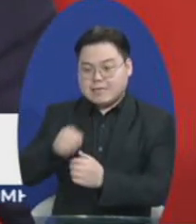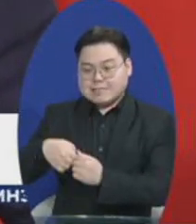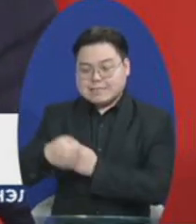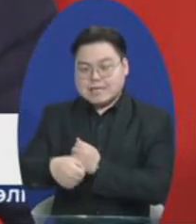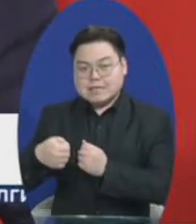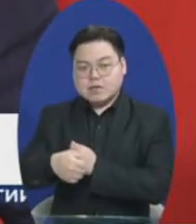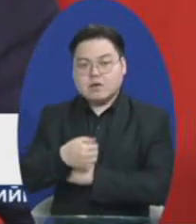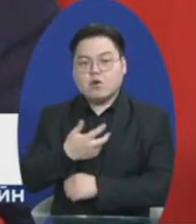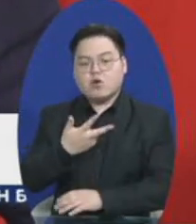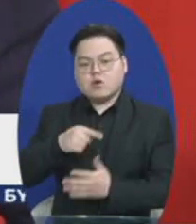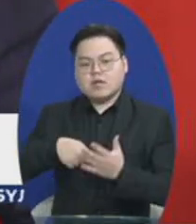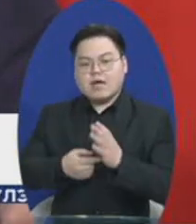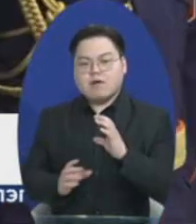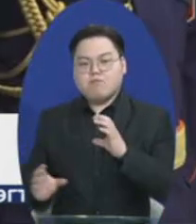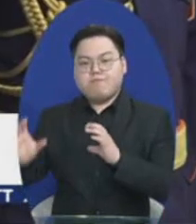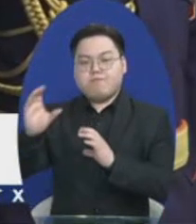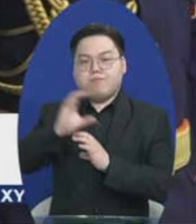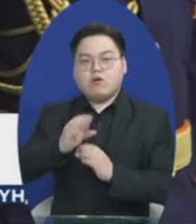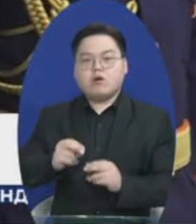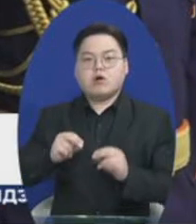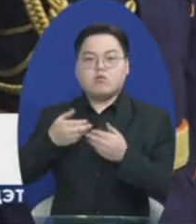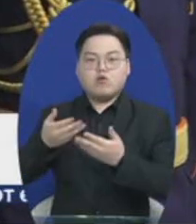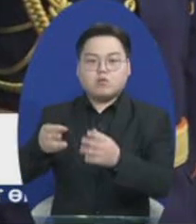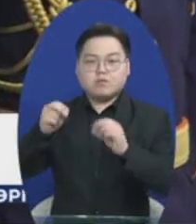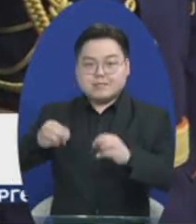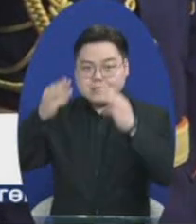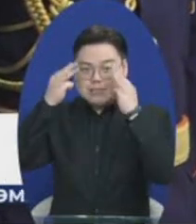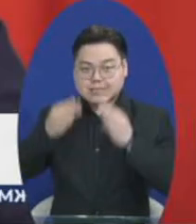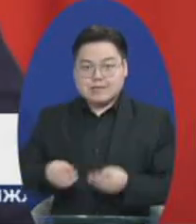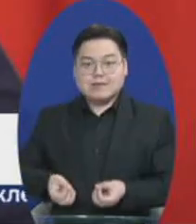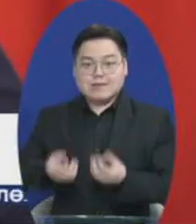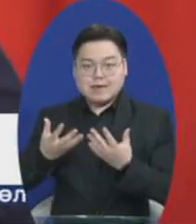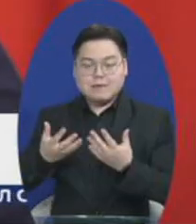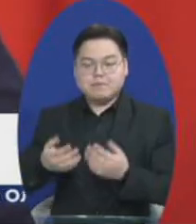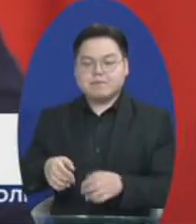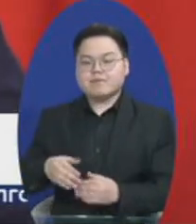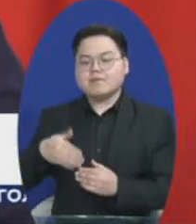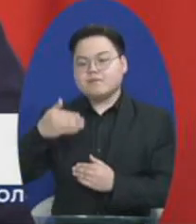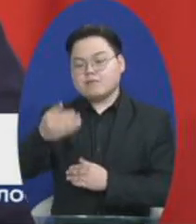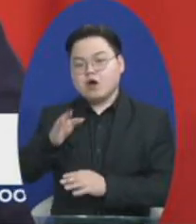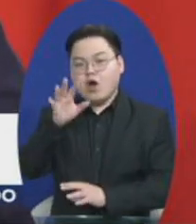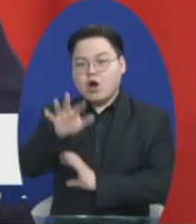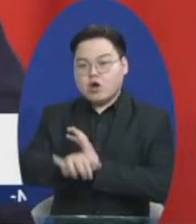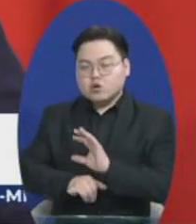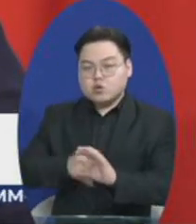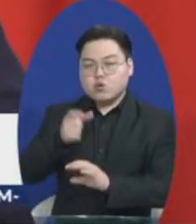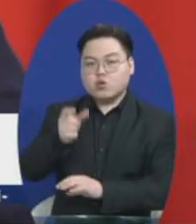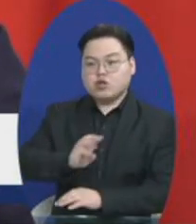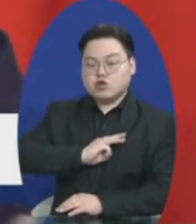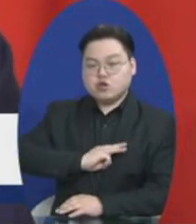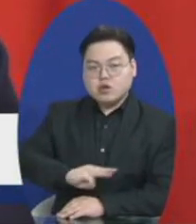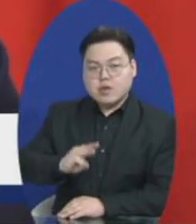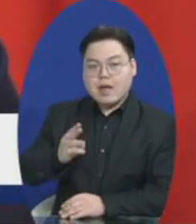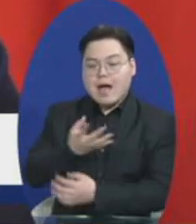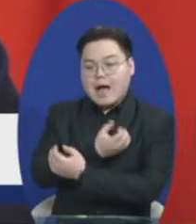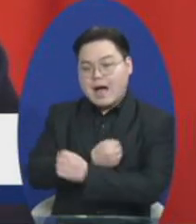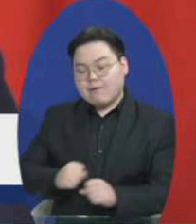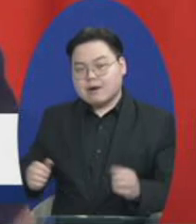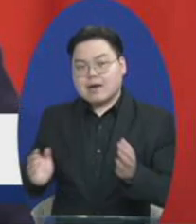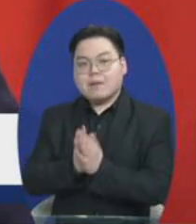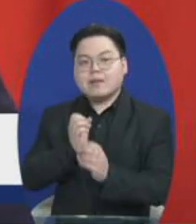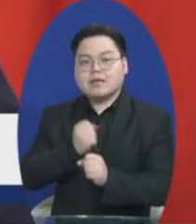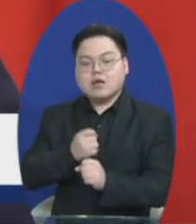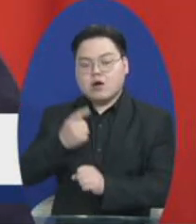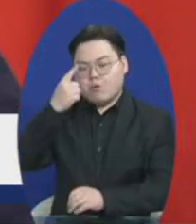дахин нэмэгдүүлэн олгох ийм шийдвэрийг гаргасан. Цаашдаа ч олон улсын хүмүүнлэгийн болон аврах хамтын ажиллагаанд Монгол улс илүү